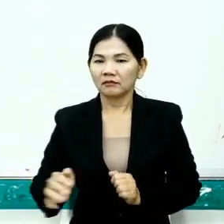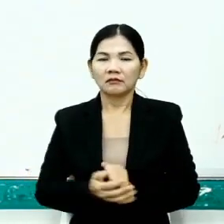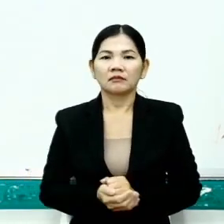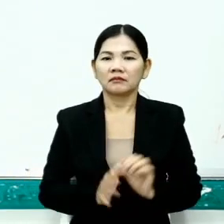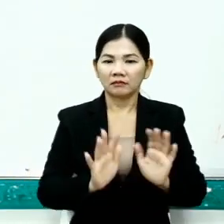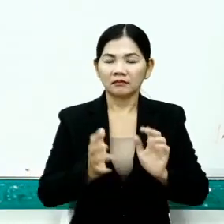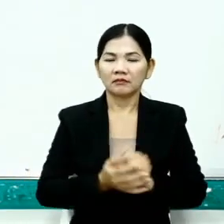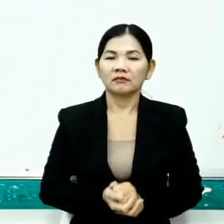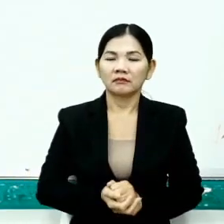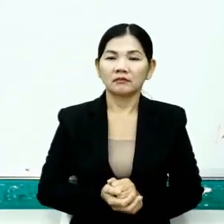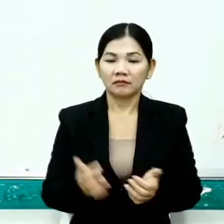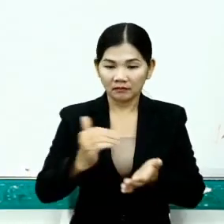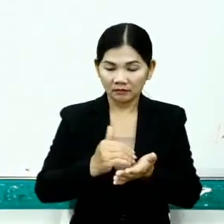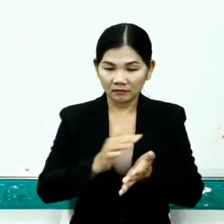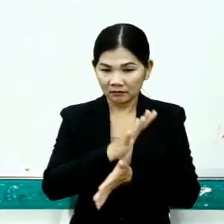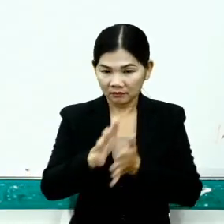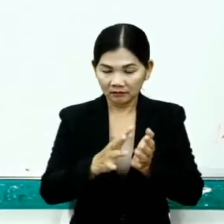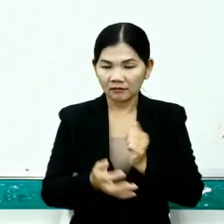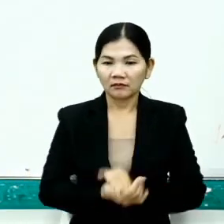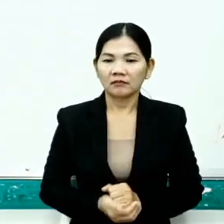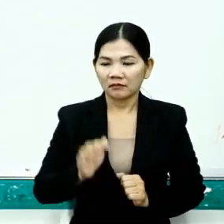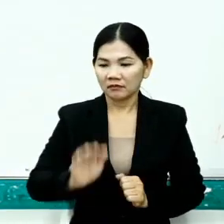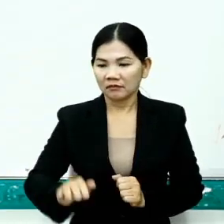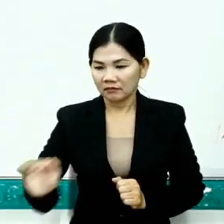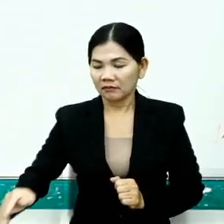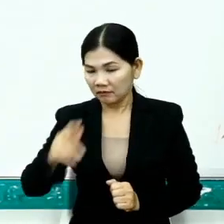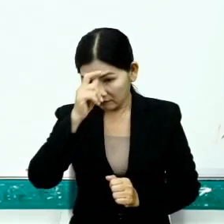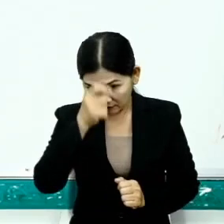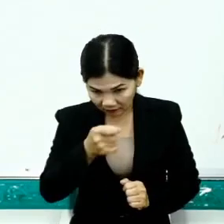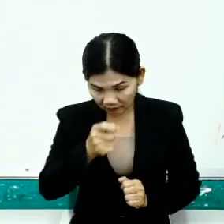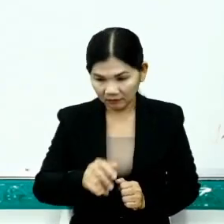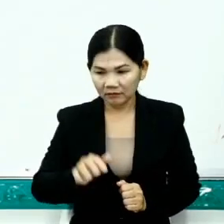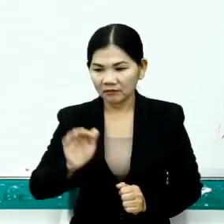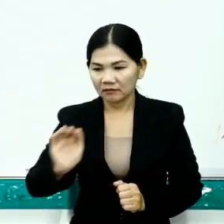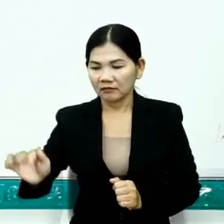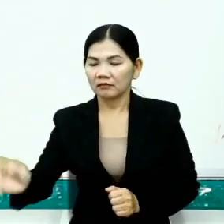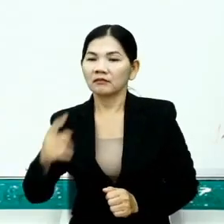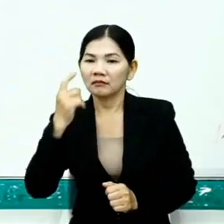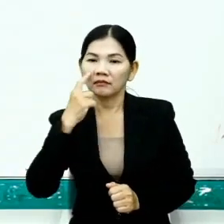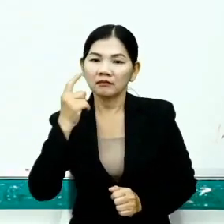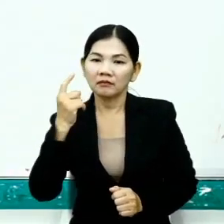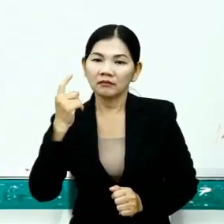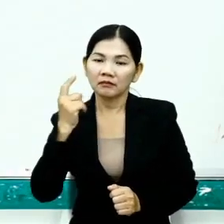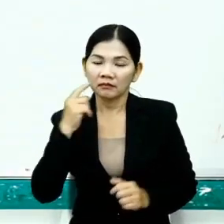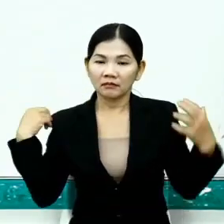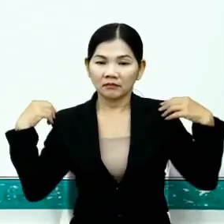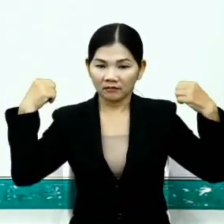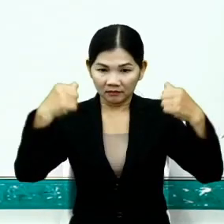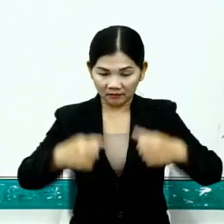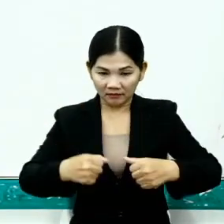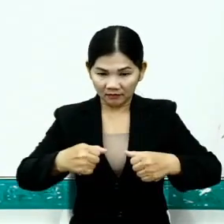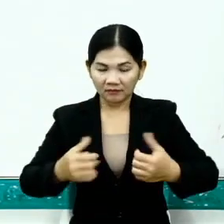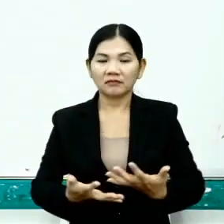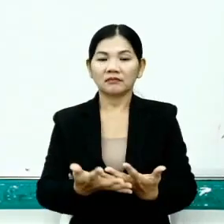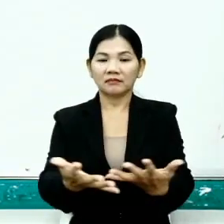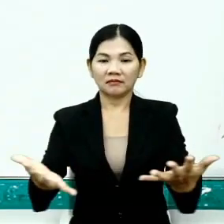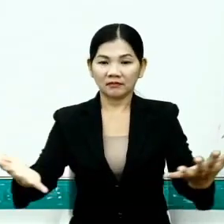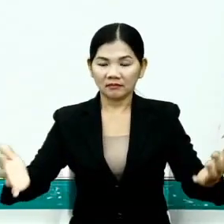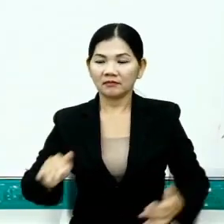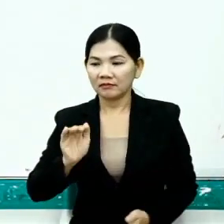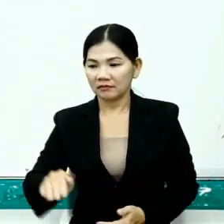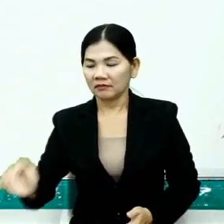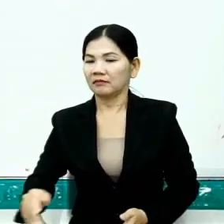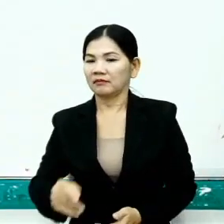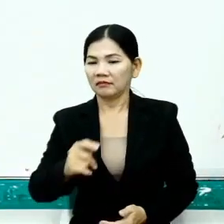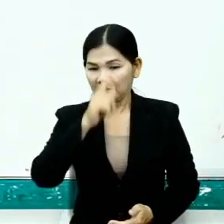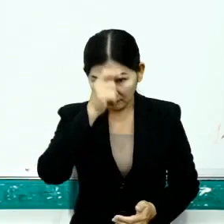chà xong tôi nè, lần tiếp triềm nè, con cài bẹ múa kinh cung tên ai ơn